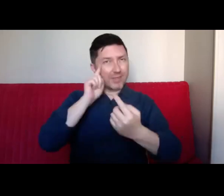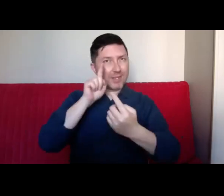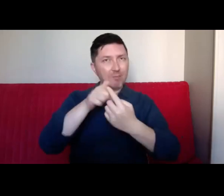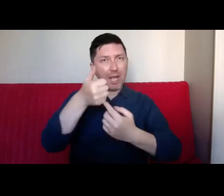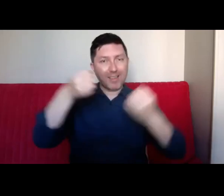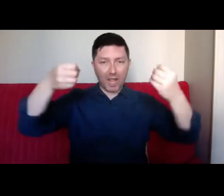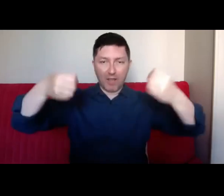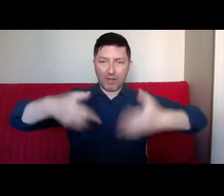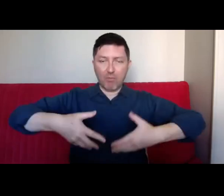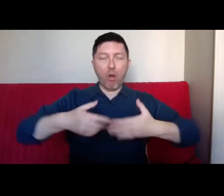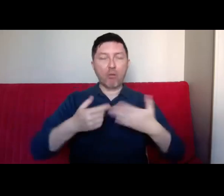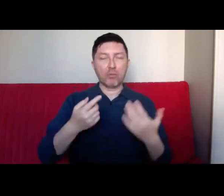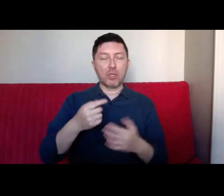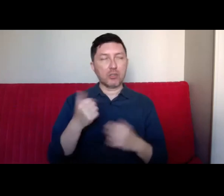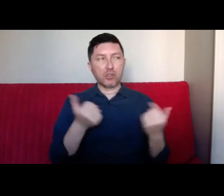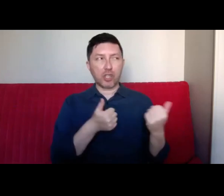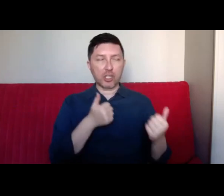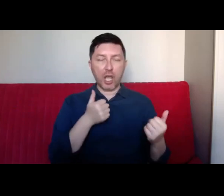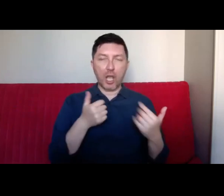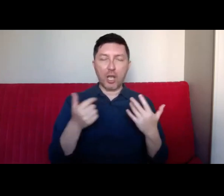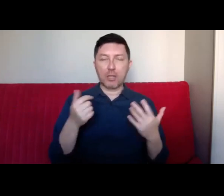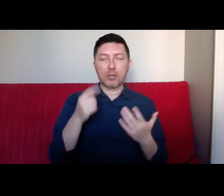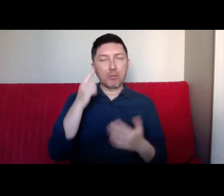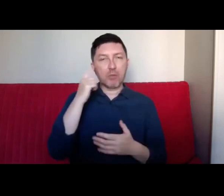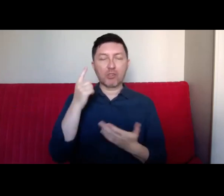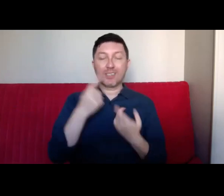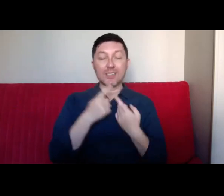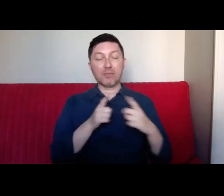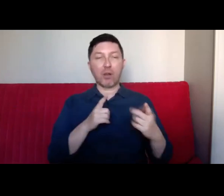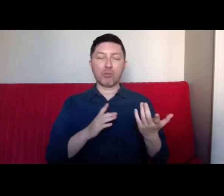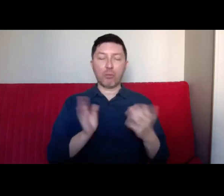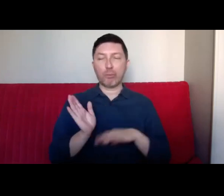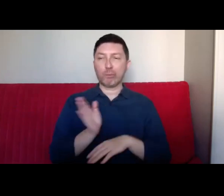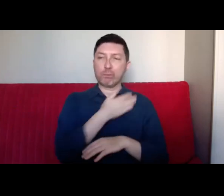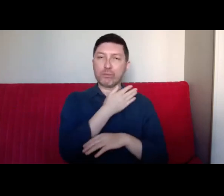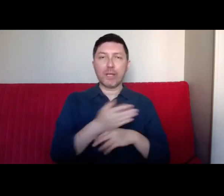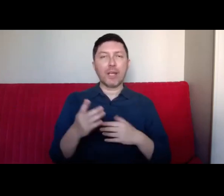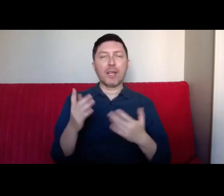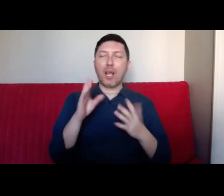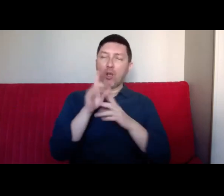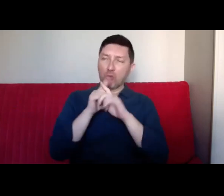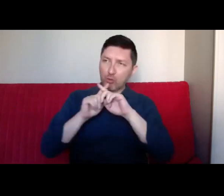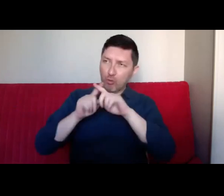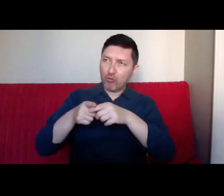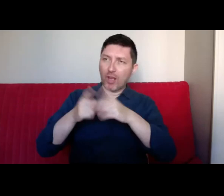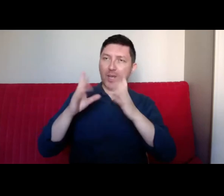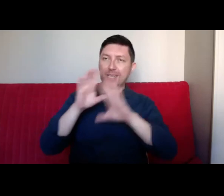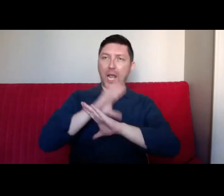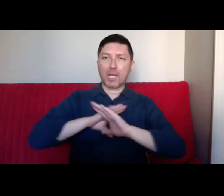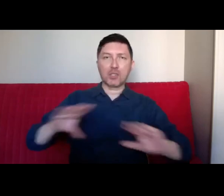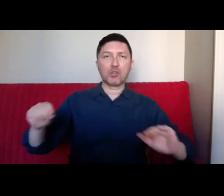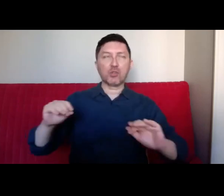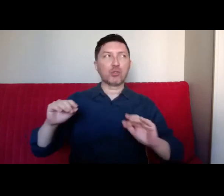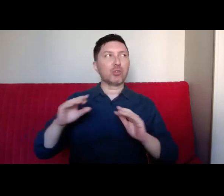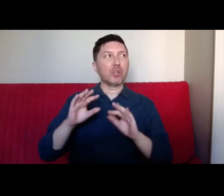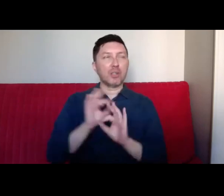de nos différences, rassembler pour convaincre, pour rassurer, pour parler de ces différences, de ces, en effet, pas de